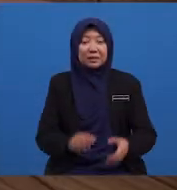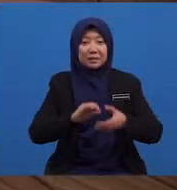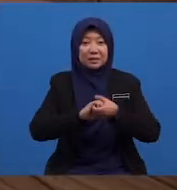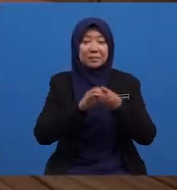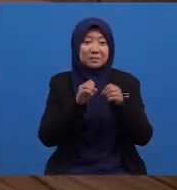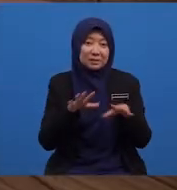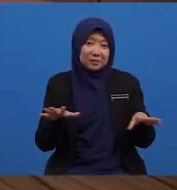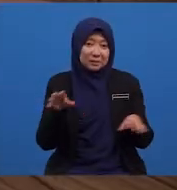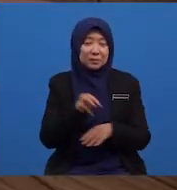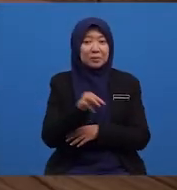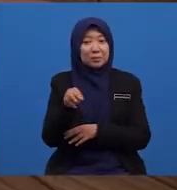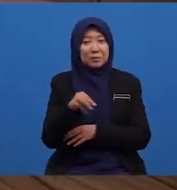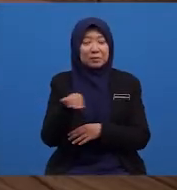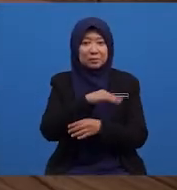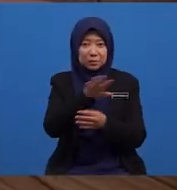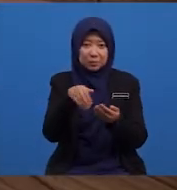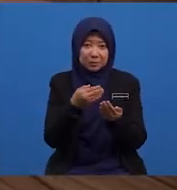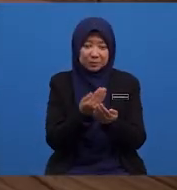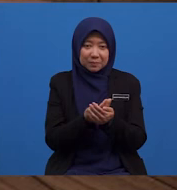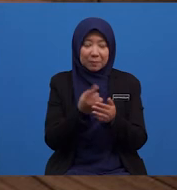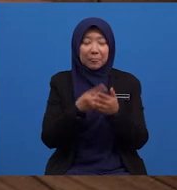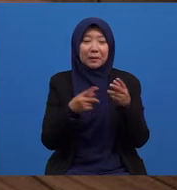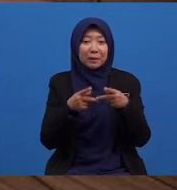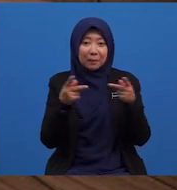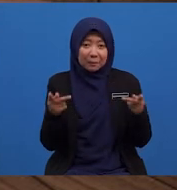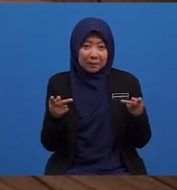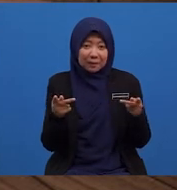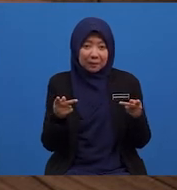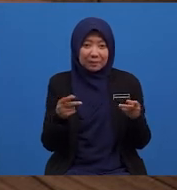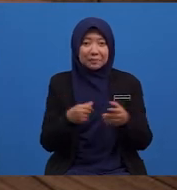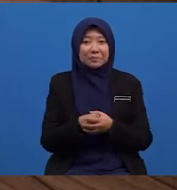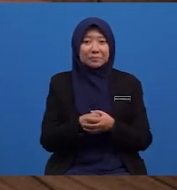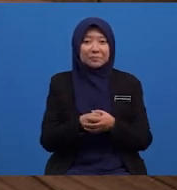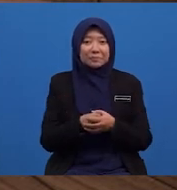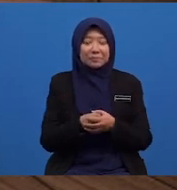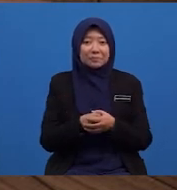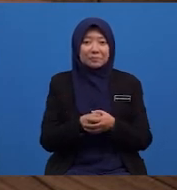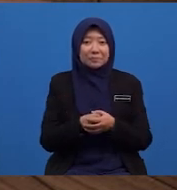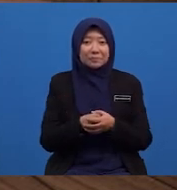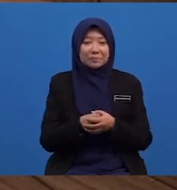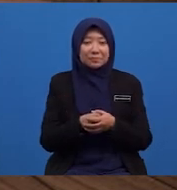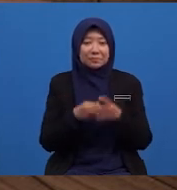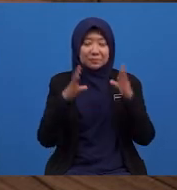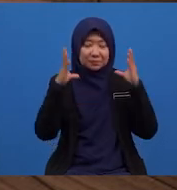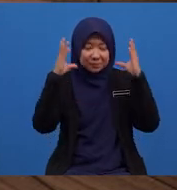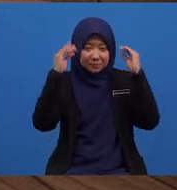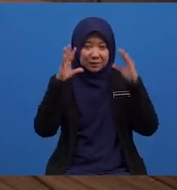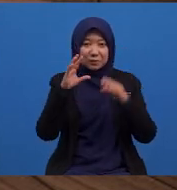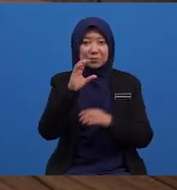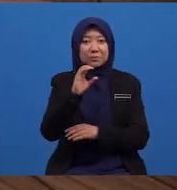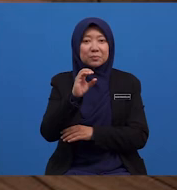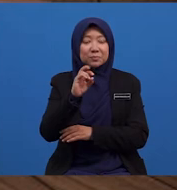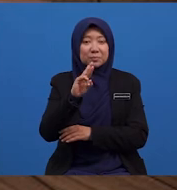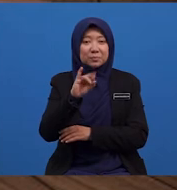Salam sejahtera murid-murid semua. Apa khabar murid-murid cikgu? Saya, Cikgu Christina, akan